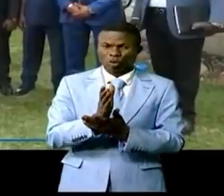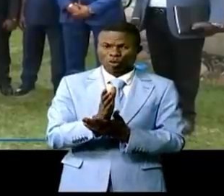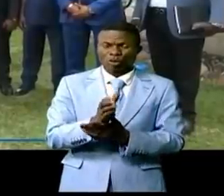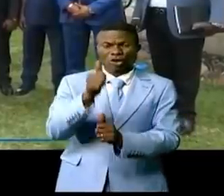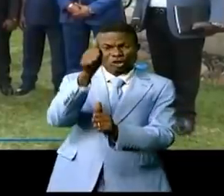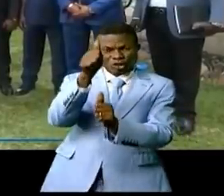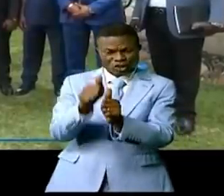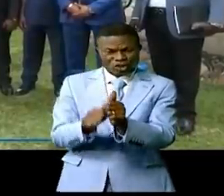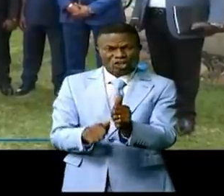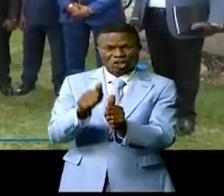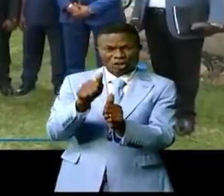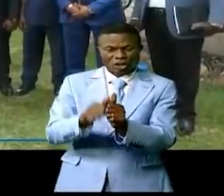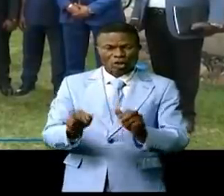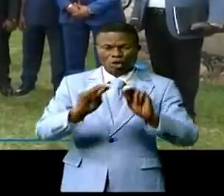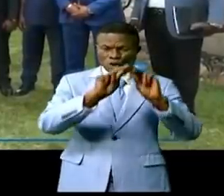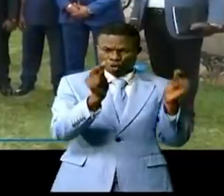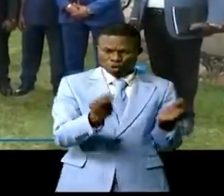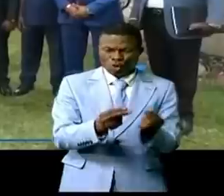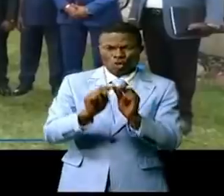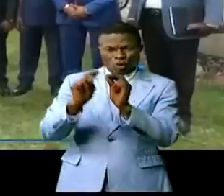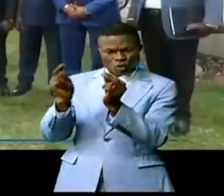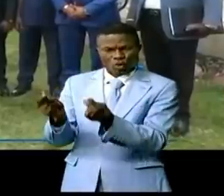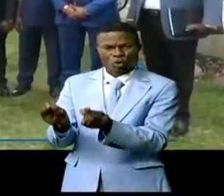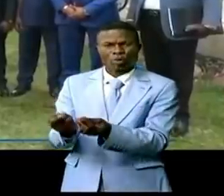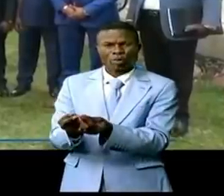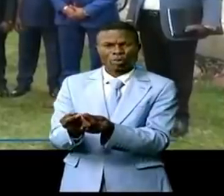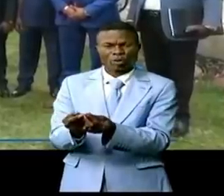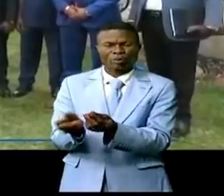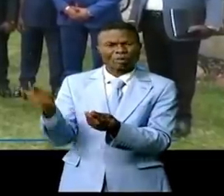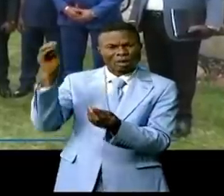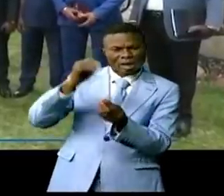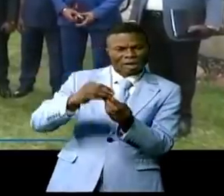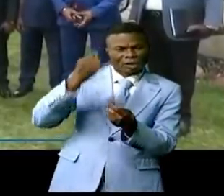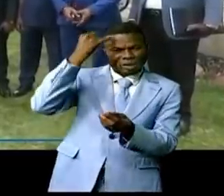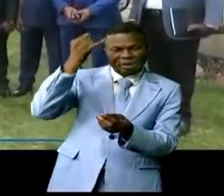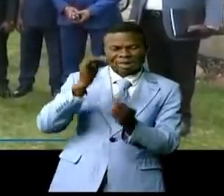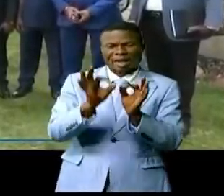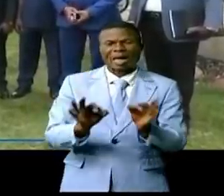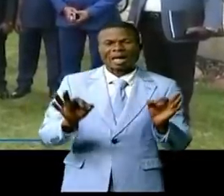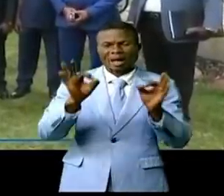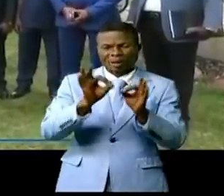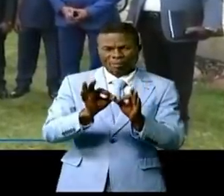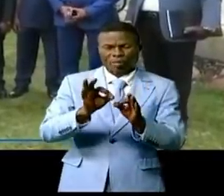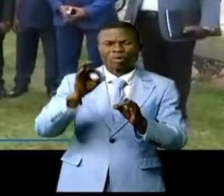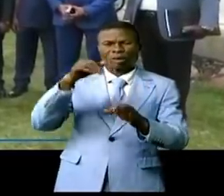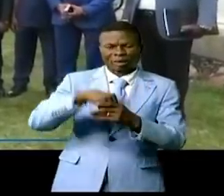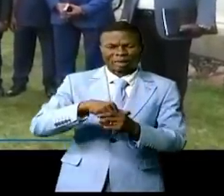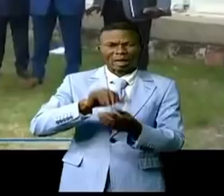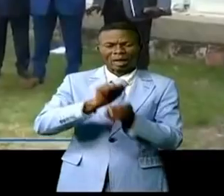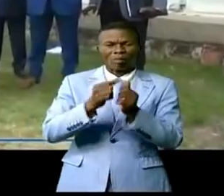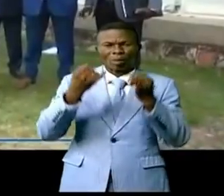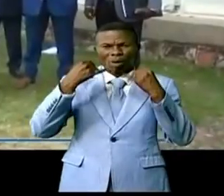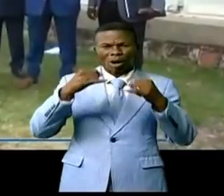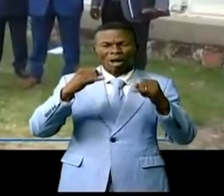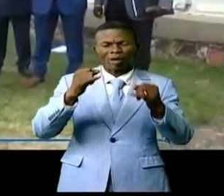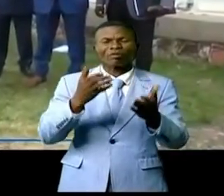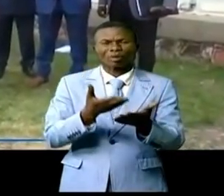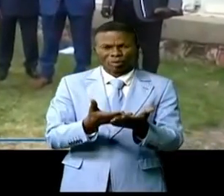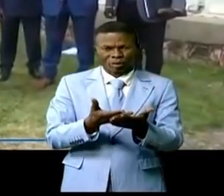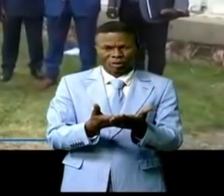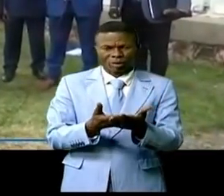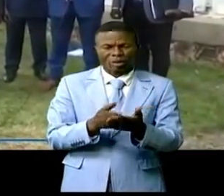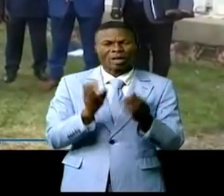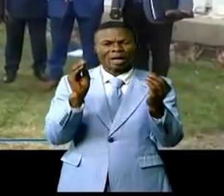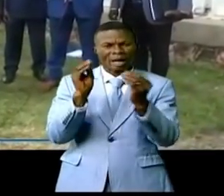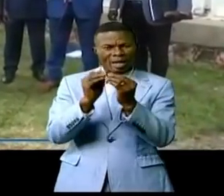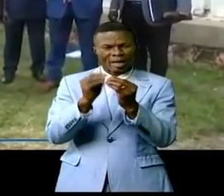Chaque organisation ajoute quelque chose en plus là par rapport à l'information. Ces consultations